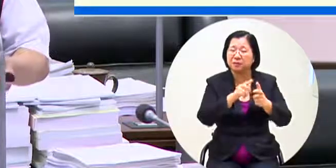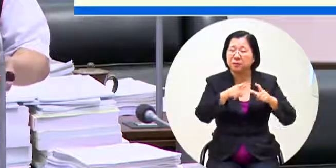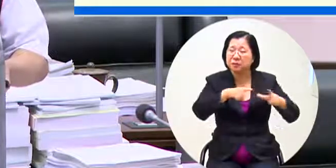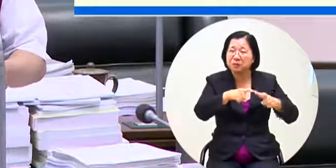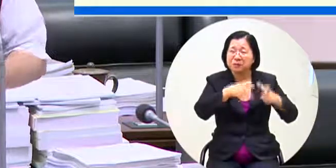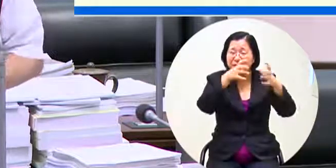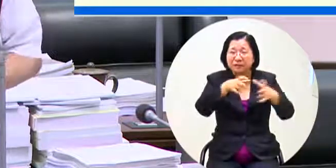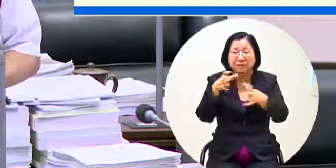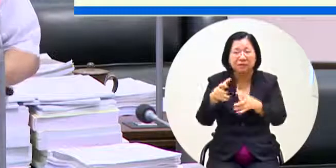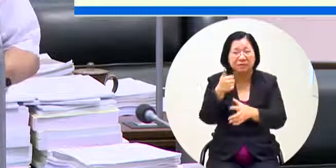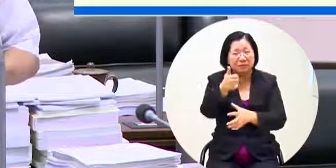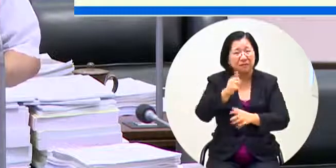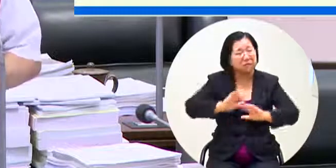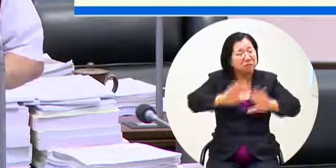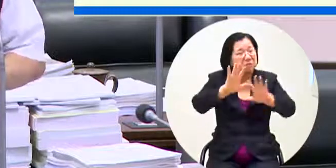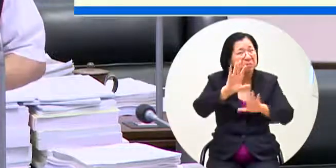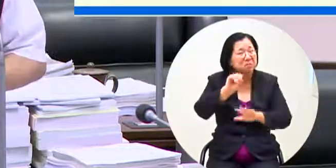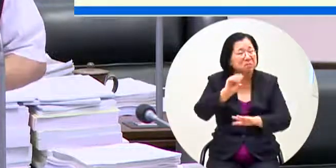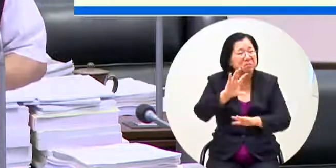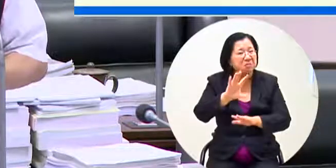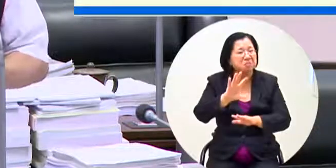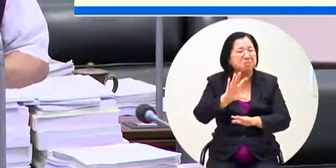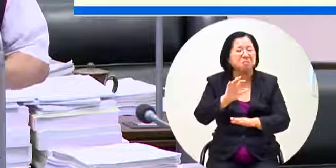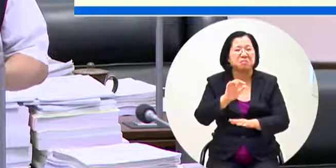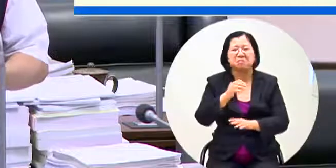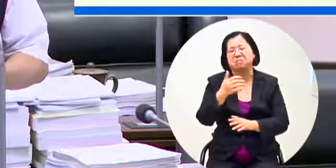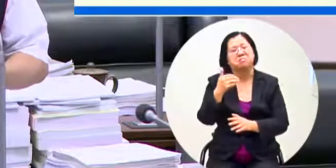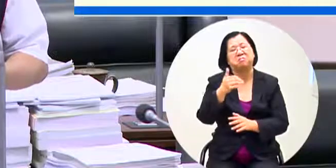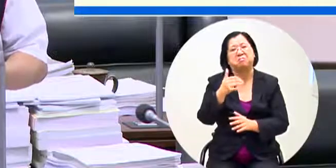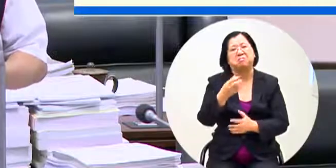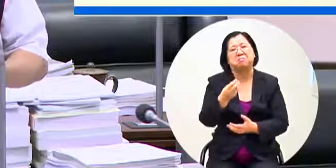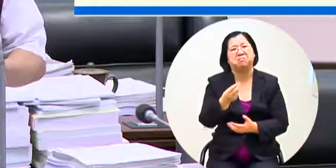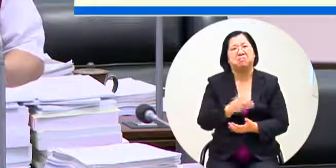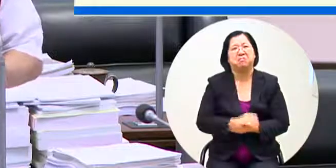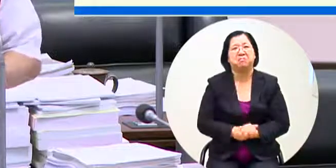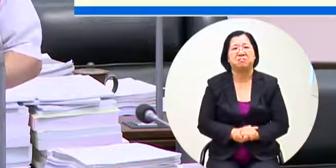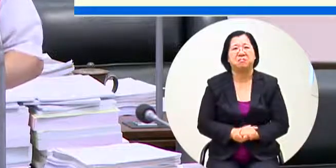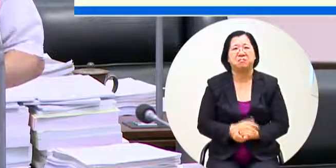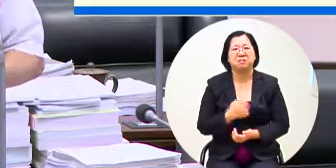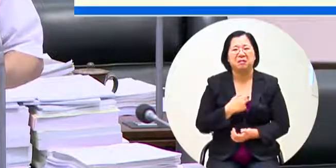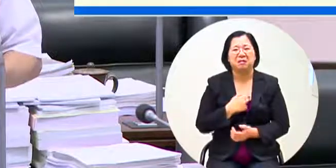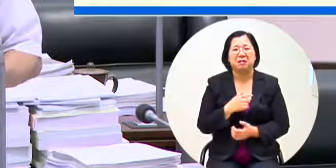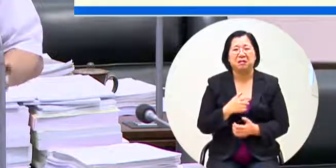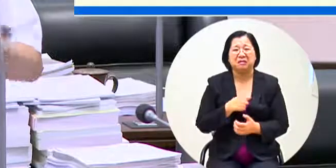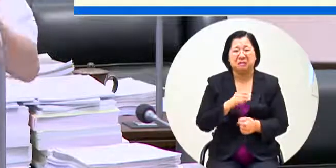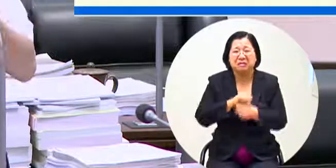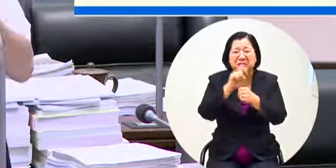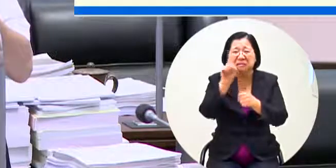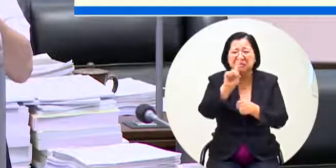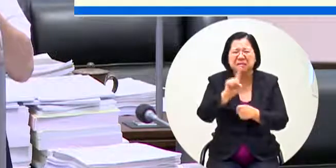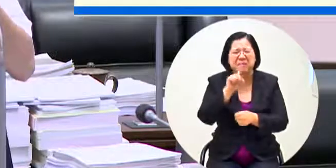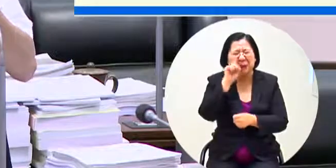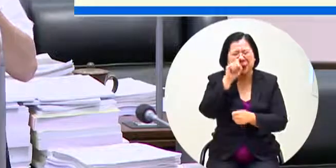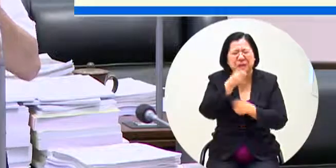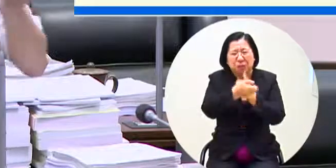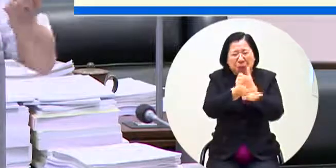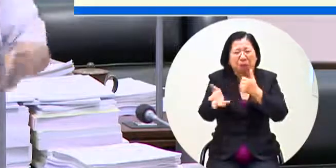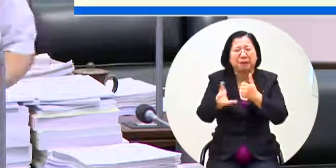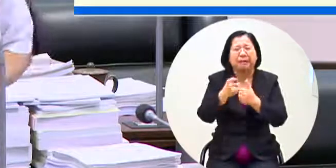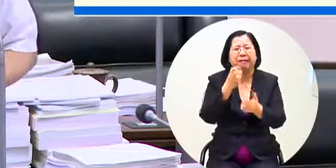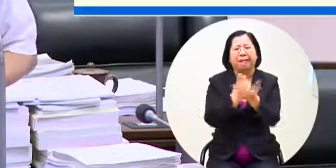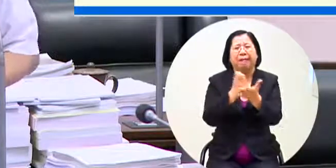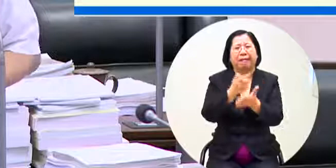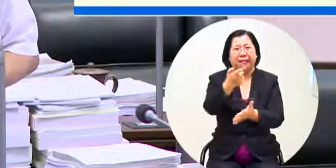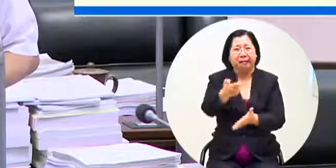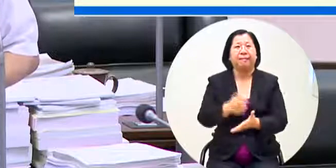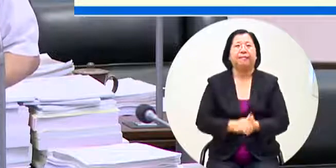啊，互咱恁们加是啥？空污污染搁较重，所以近目前啊，这